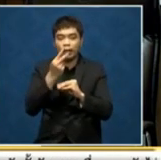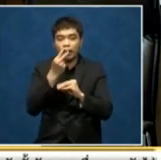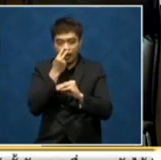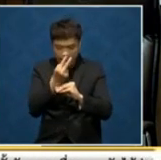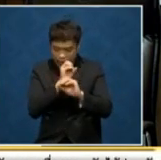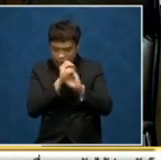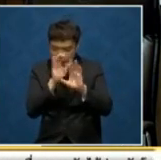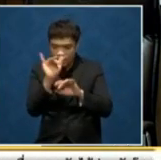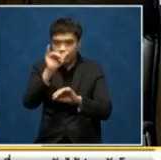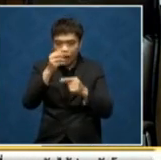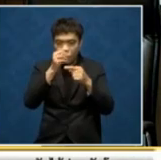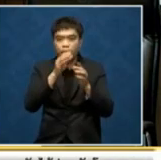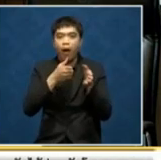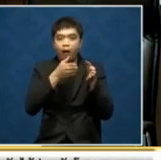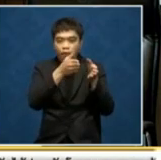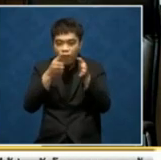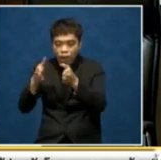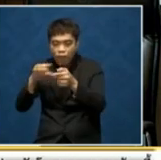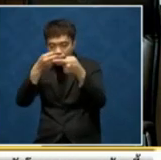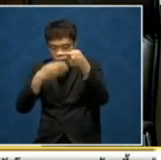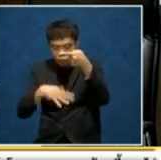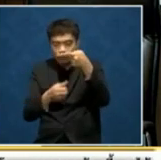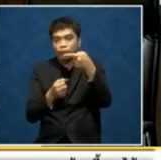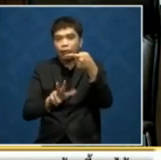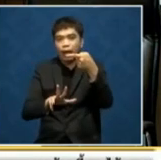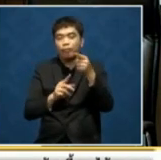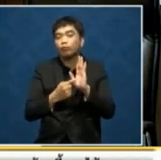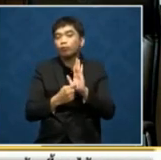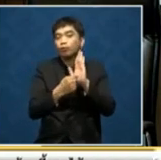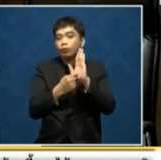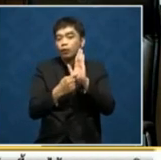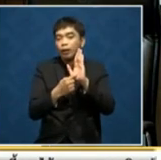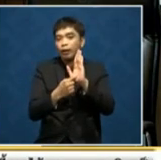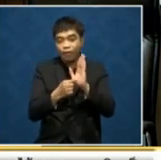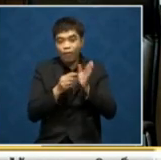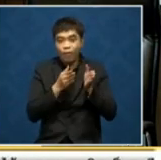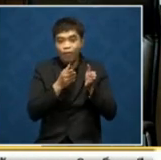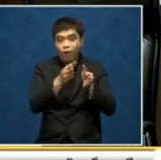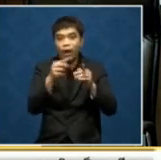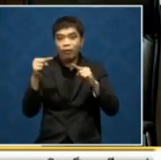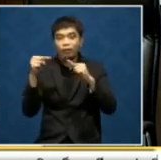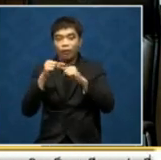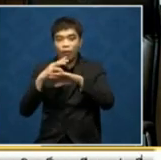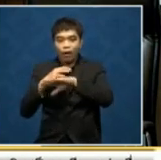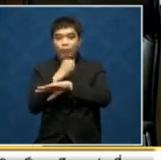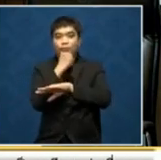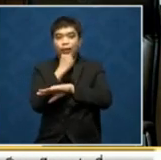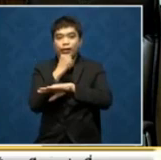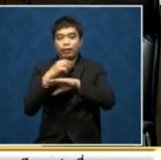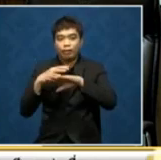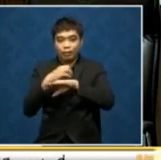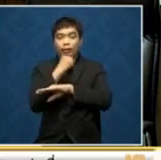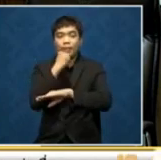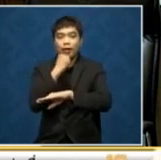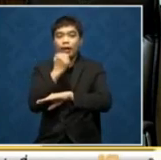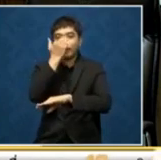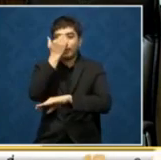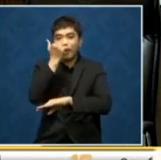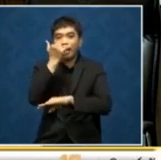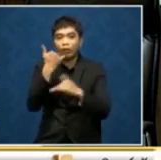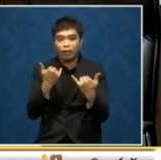แต่ละด้านทั้ง 13ด้านนะยกตัวอย่างครับอ่าในส่วนของด้านการเมืองนะครับวันนี้เราทำไมไม่ลงไป